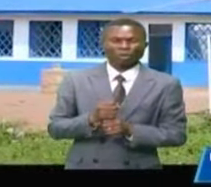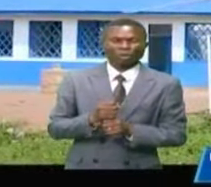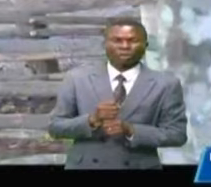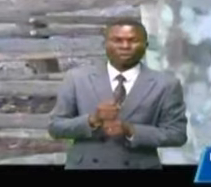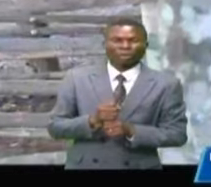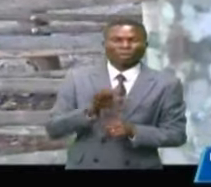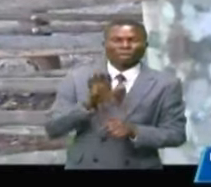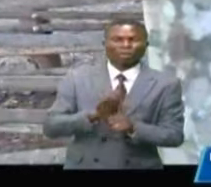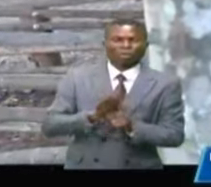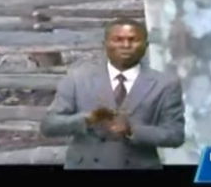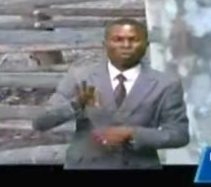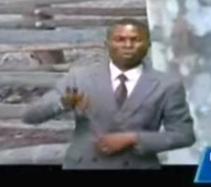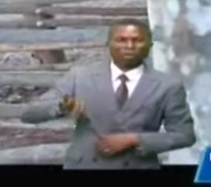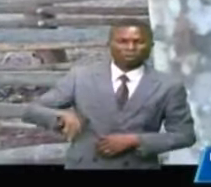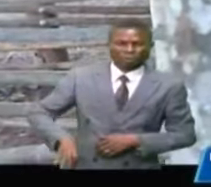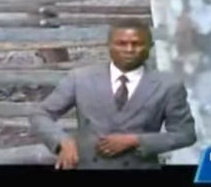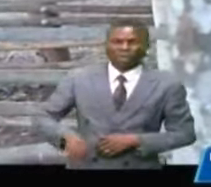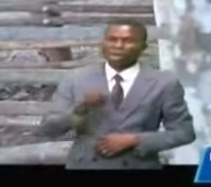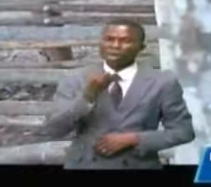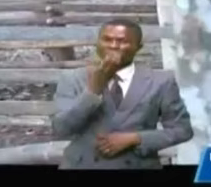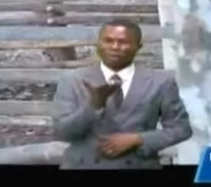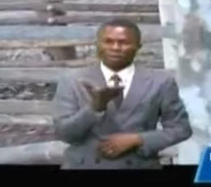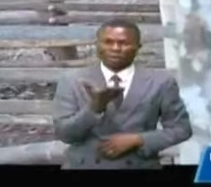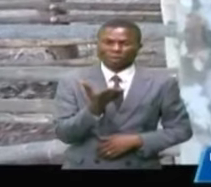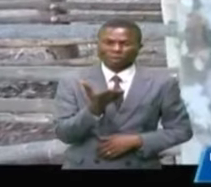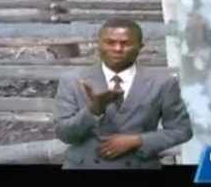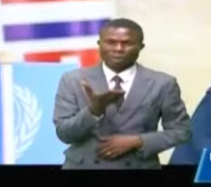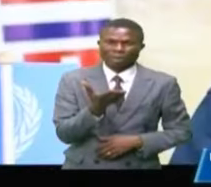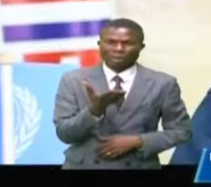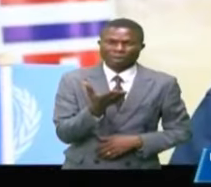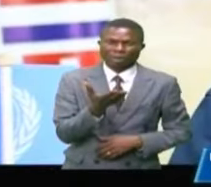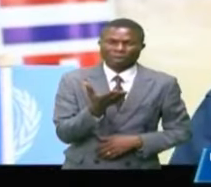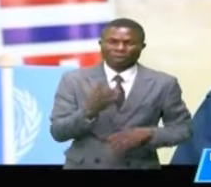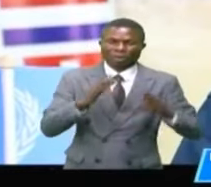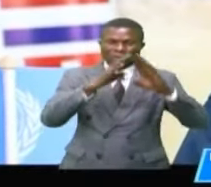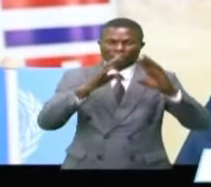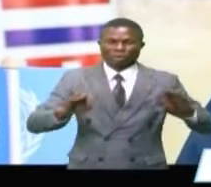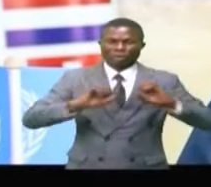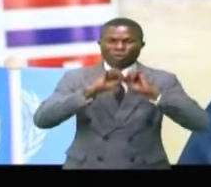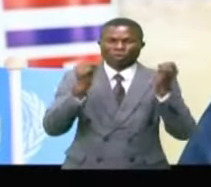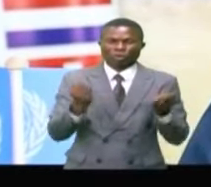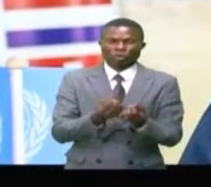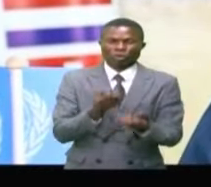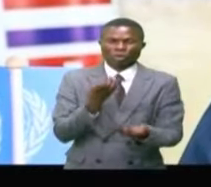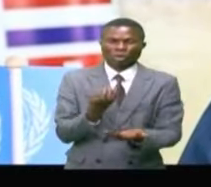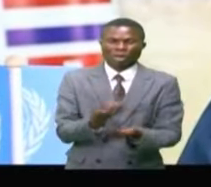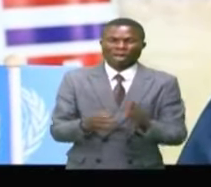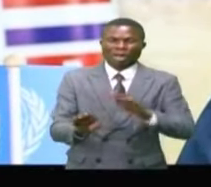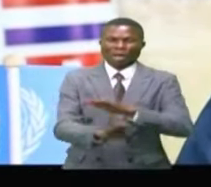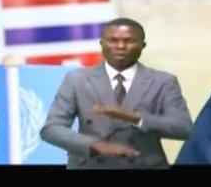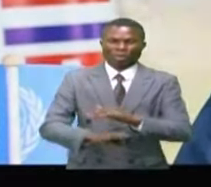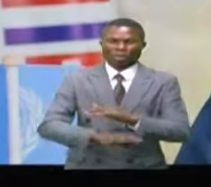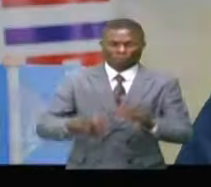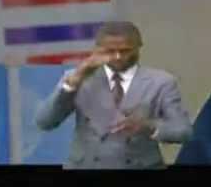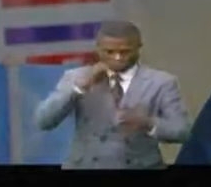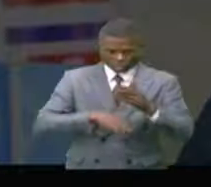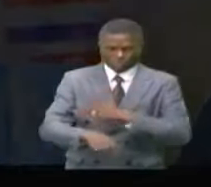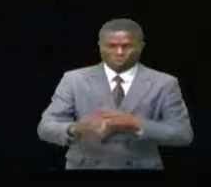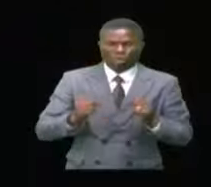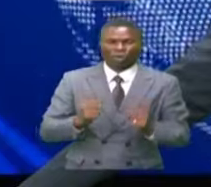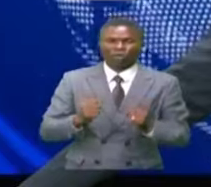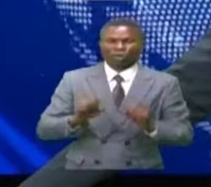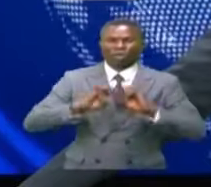d'autres avantages tels que les infrastructures sociales de base en vue d'une réintégration